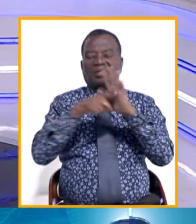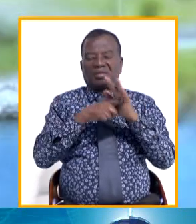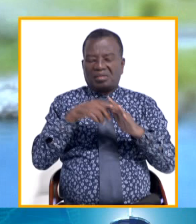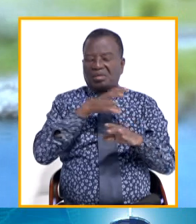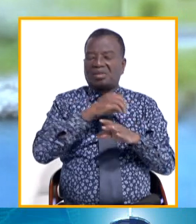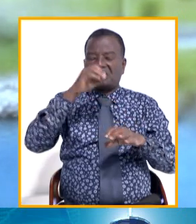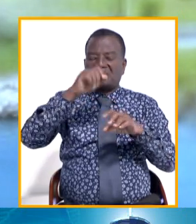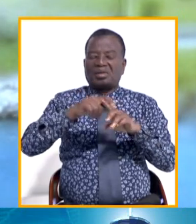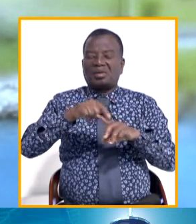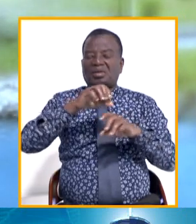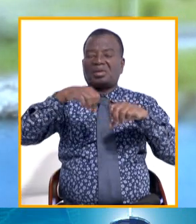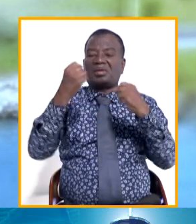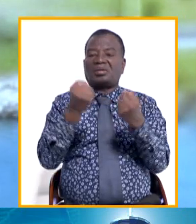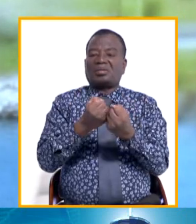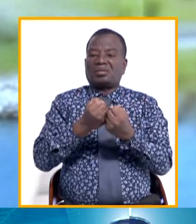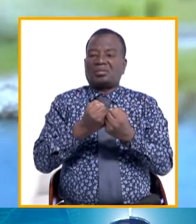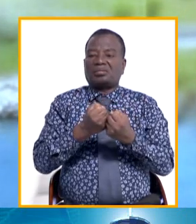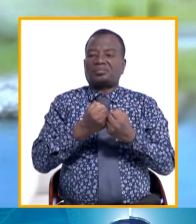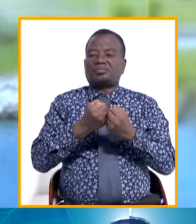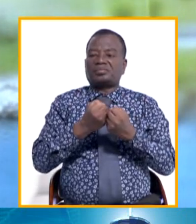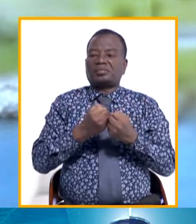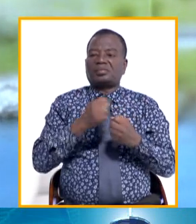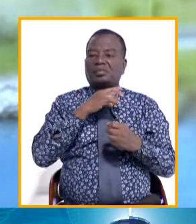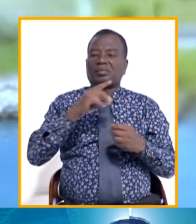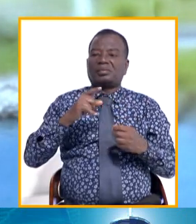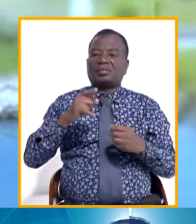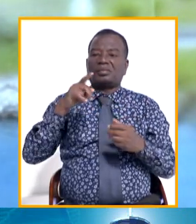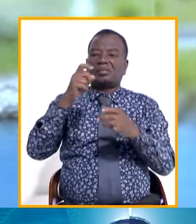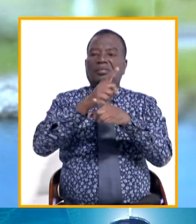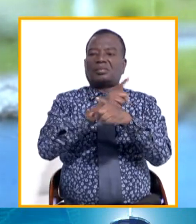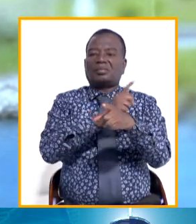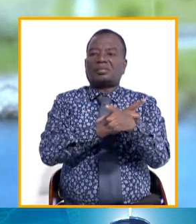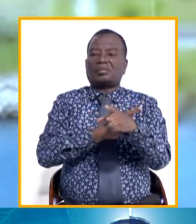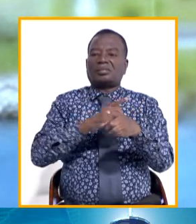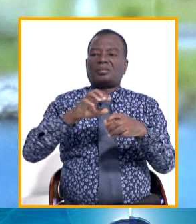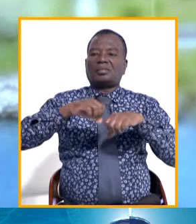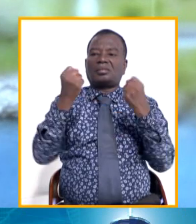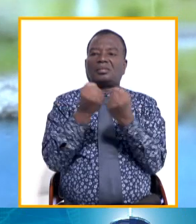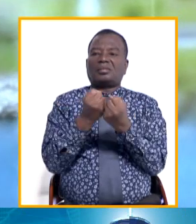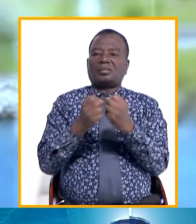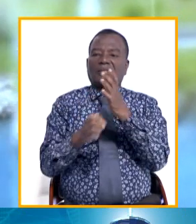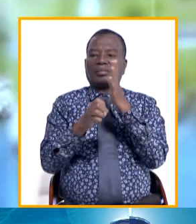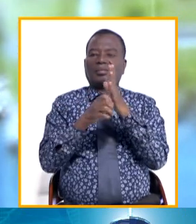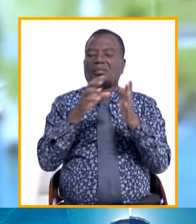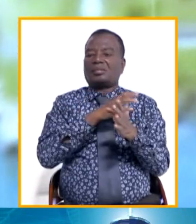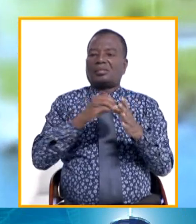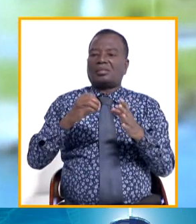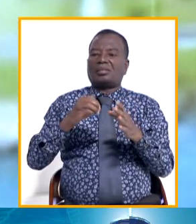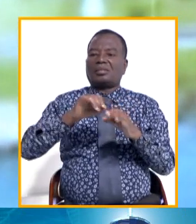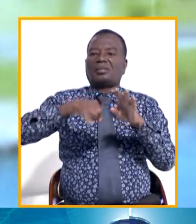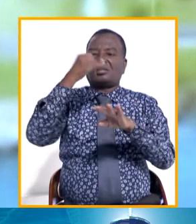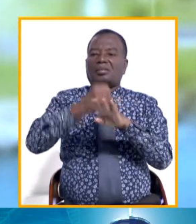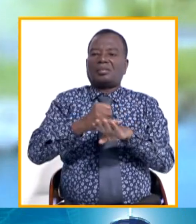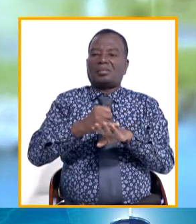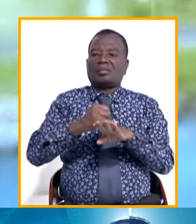est profondément liée aux conflits et à l'instabilité qui compromettent le développement social et économique et sapent les